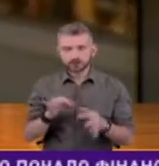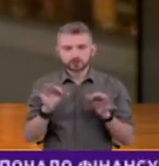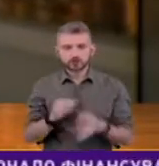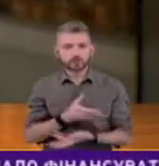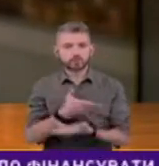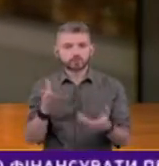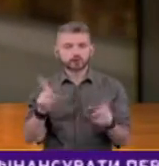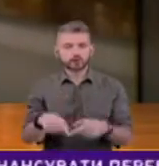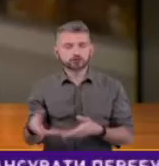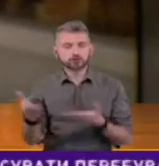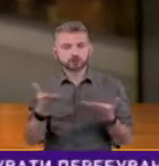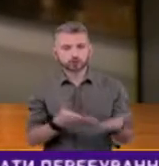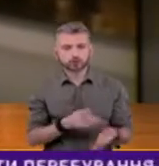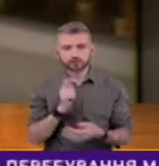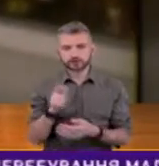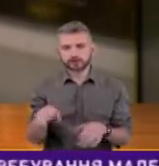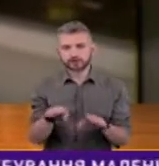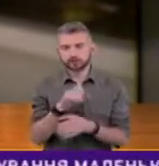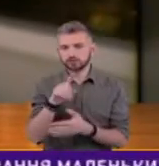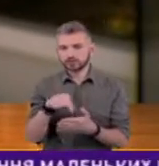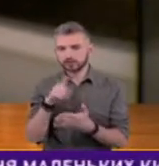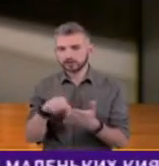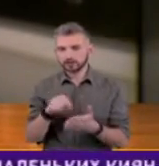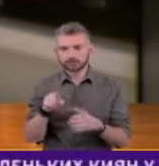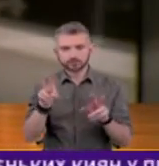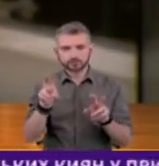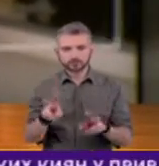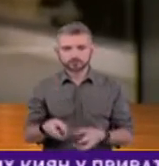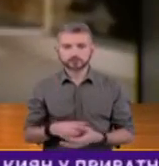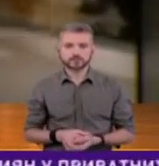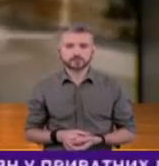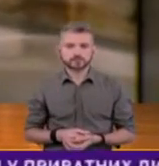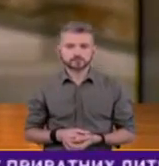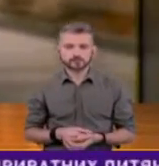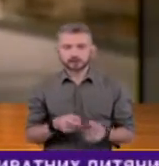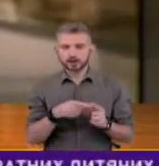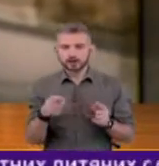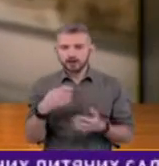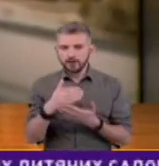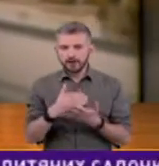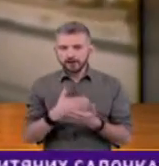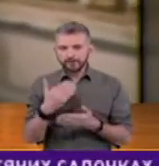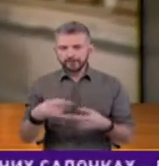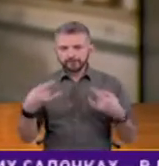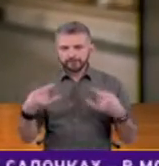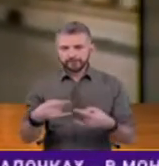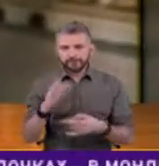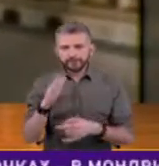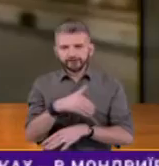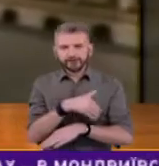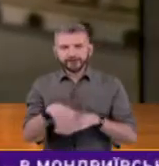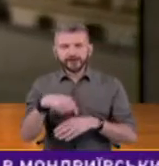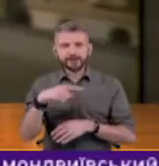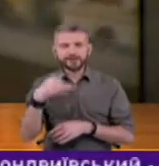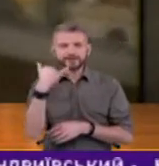вас також запрошуємо ставити подібні питання на цю тематику у нашому ефірі. Впродовж цього ефіру на ваших екранах традиційно адреса